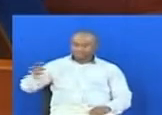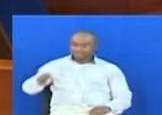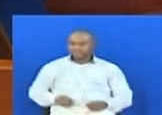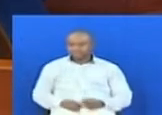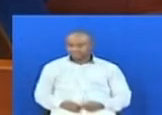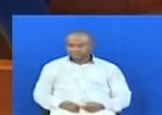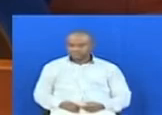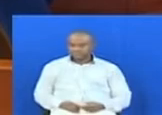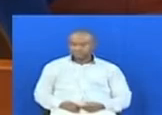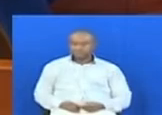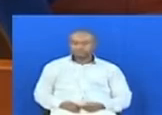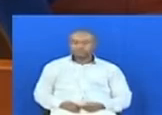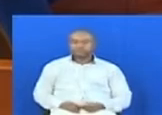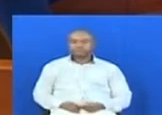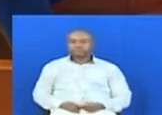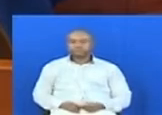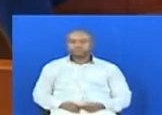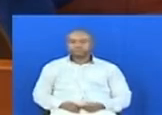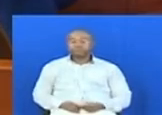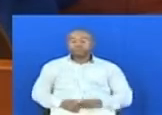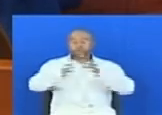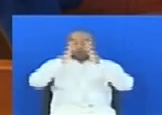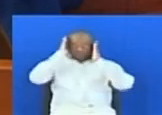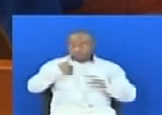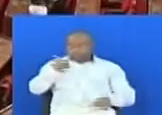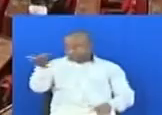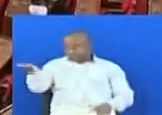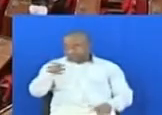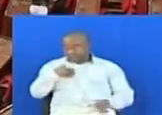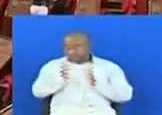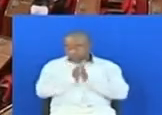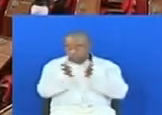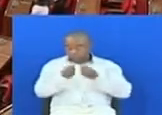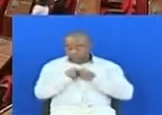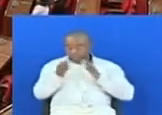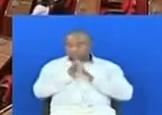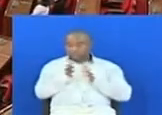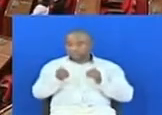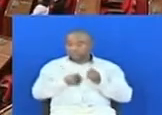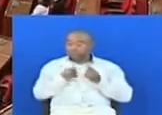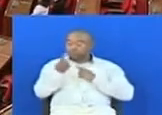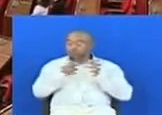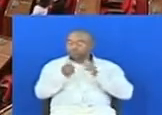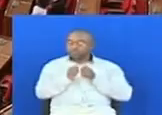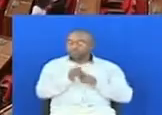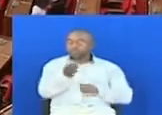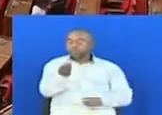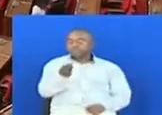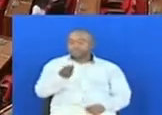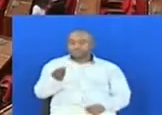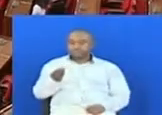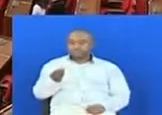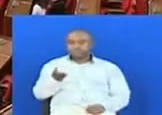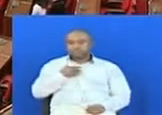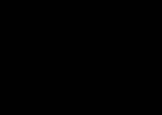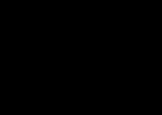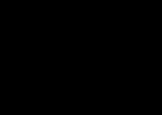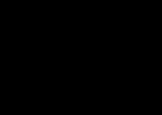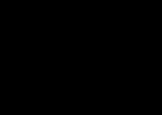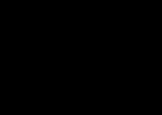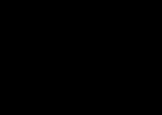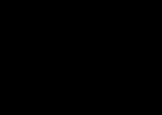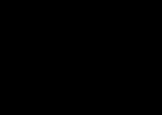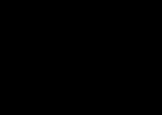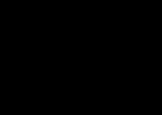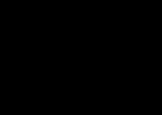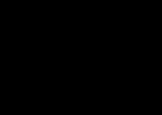Mkuya. Mheshimiwa Speaker, nami nishukuru kwa kunipa nafasi ya kusema maneno machache kuweza kuunga mkono azimio hili